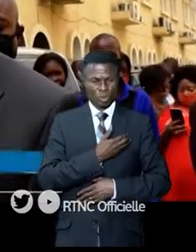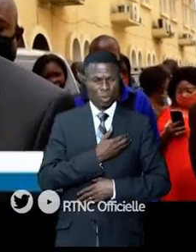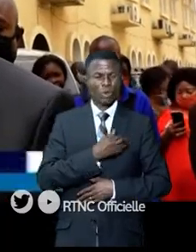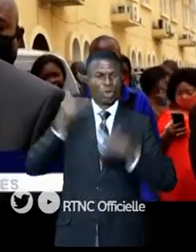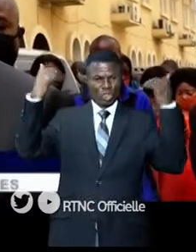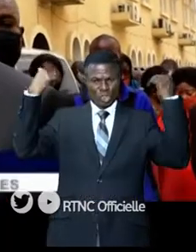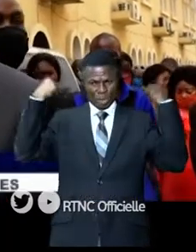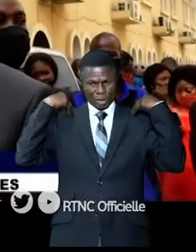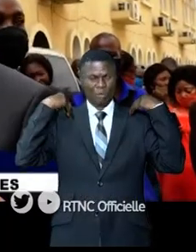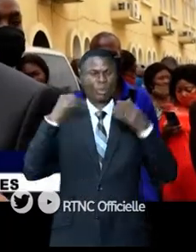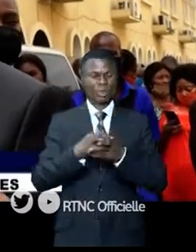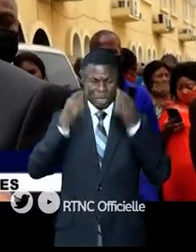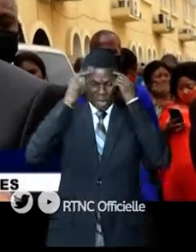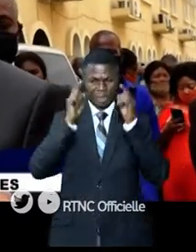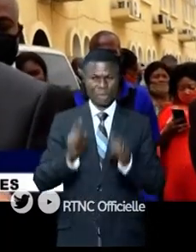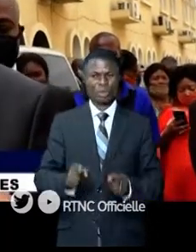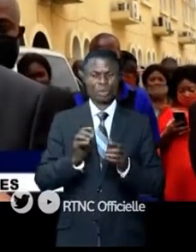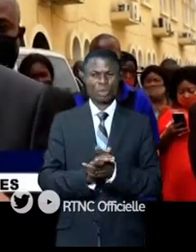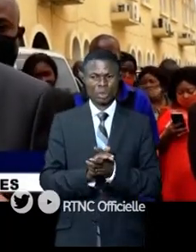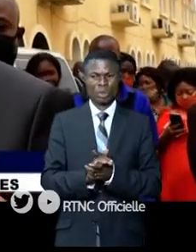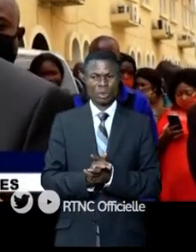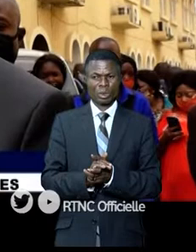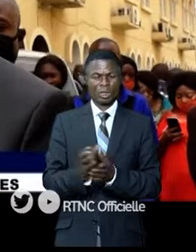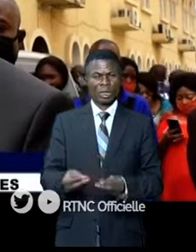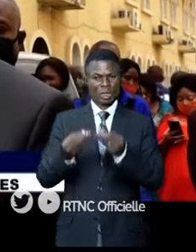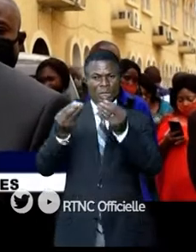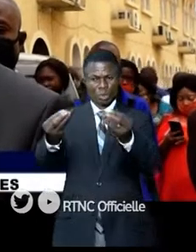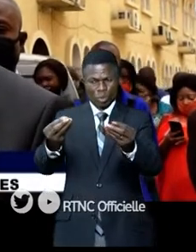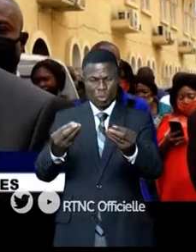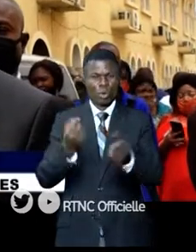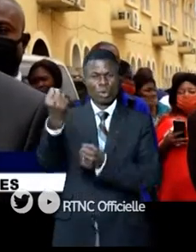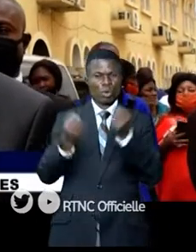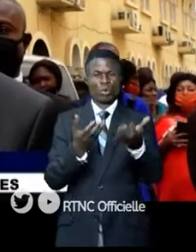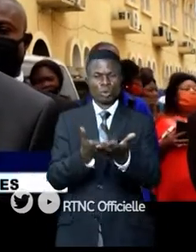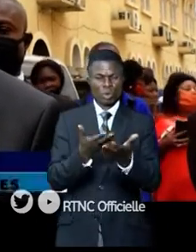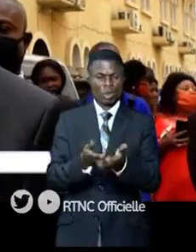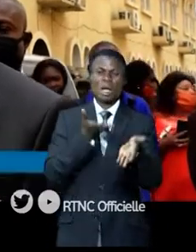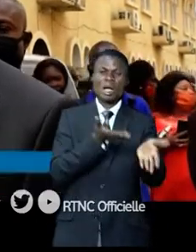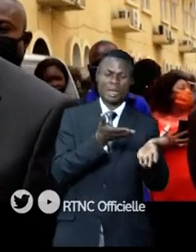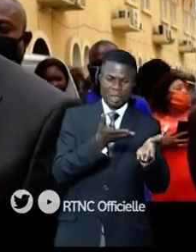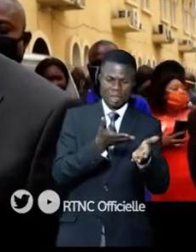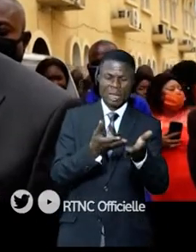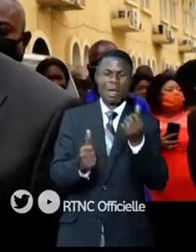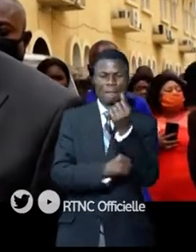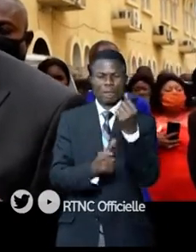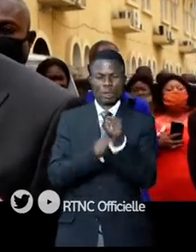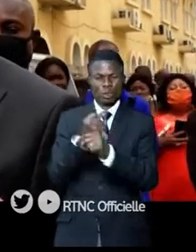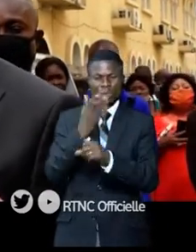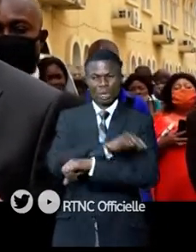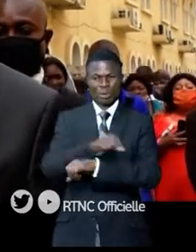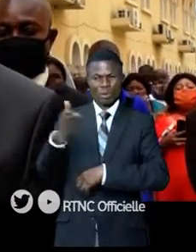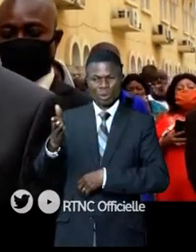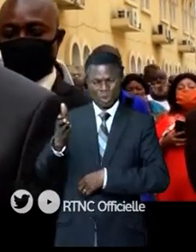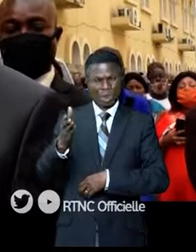hiérarchie, il a été décidé cette remise des véhicules pour permettre à nos agents administratifs